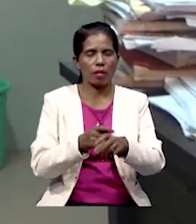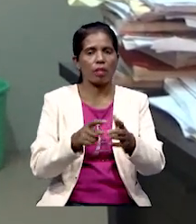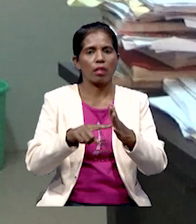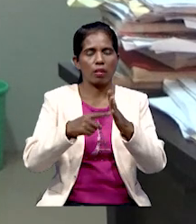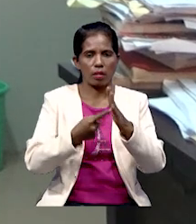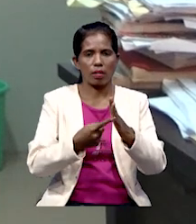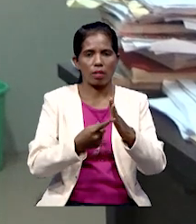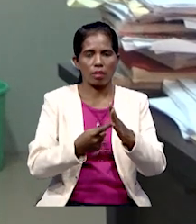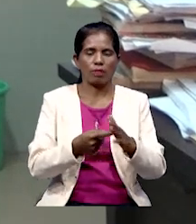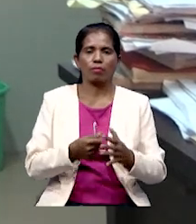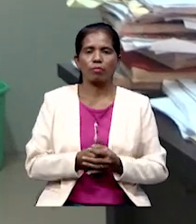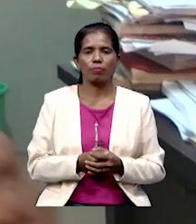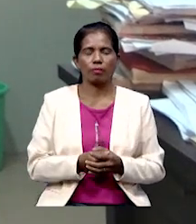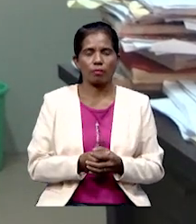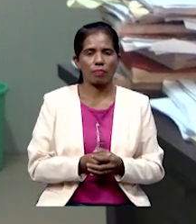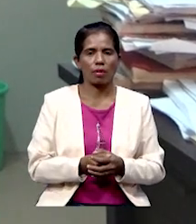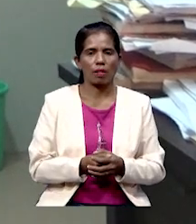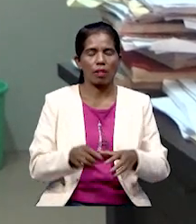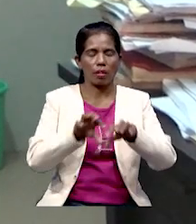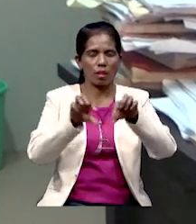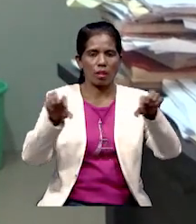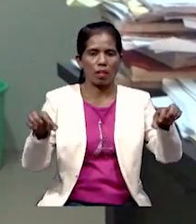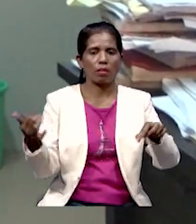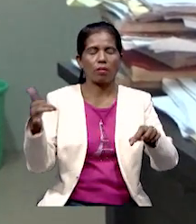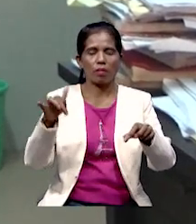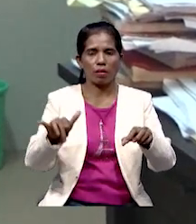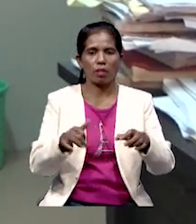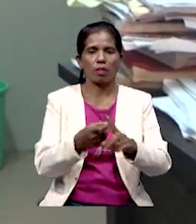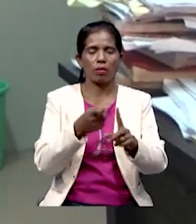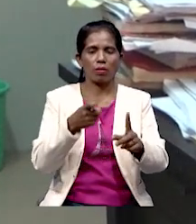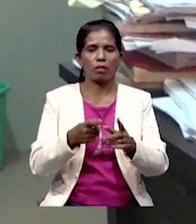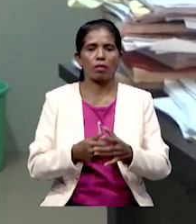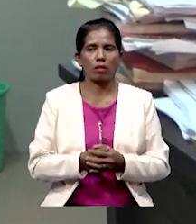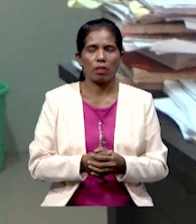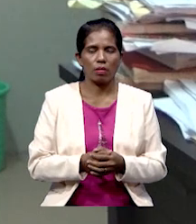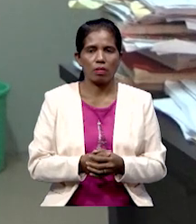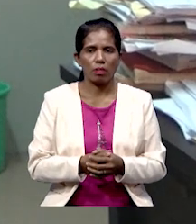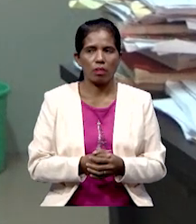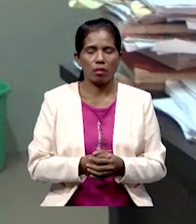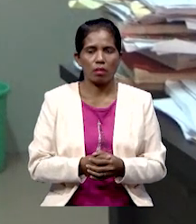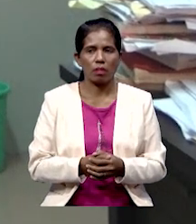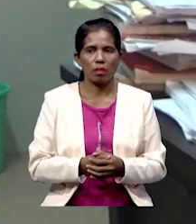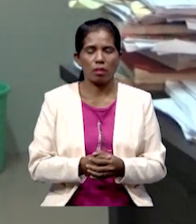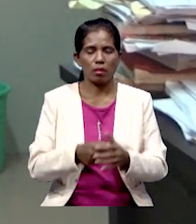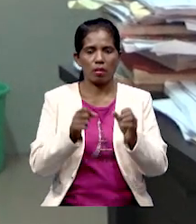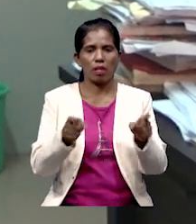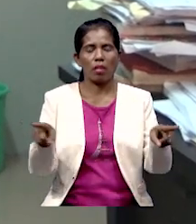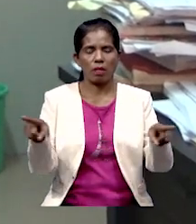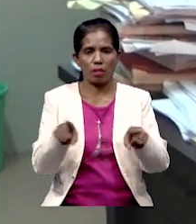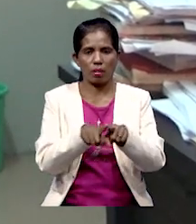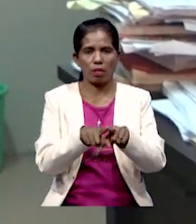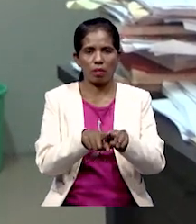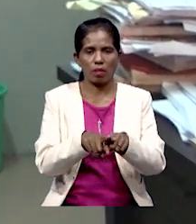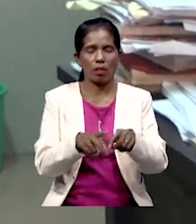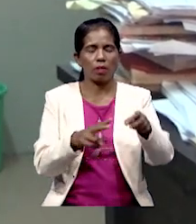salakan investe kanu distribusan masira liga si liga fal kanu transmisaun antau transmisaun nene hane saun